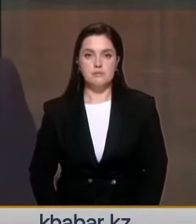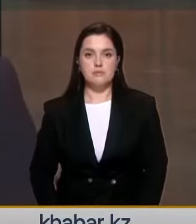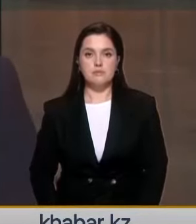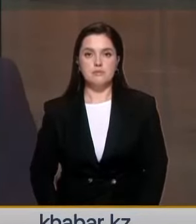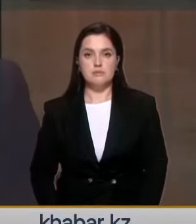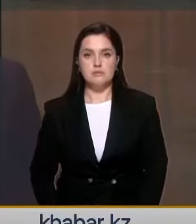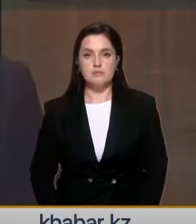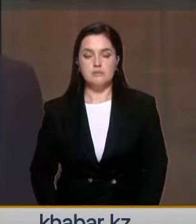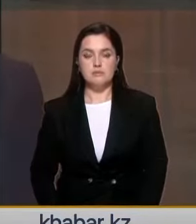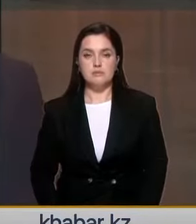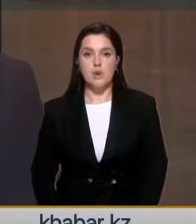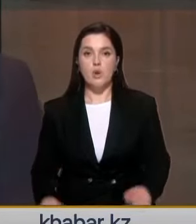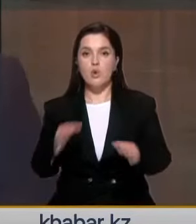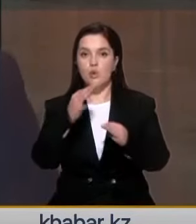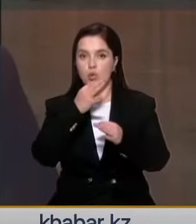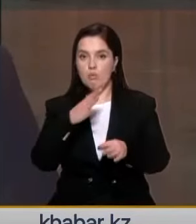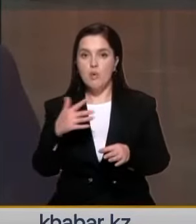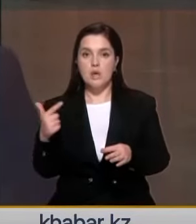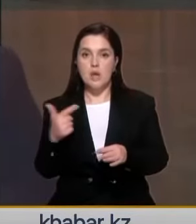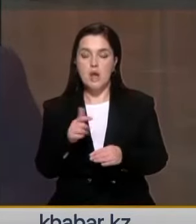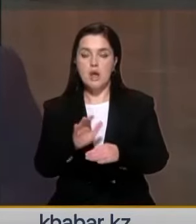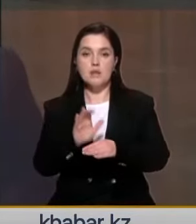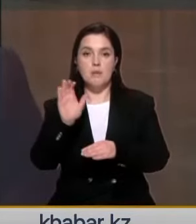соцсети любой гражданин